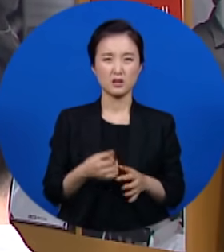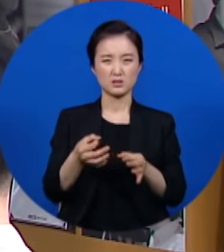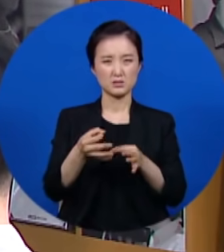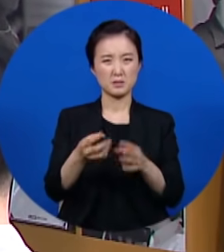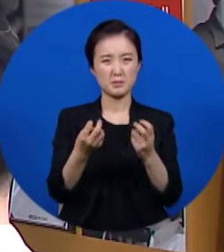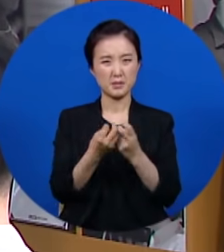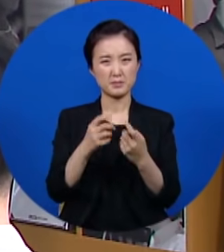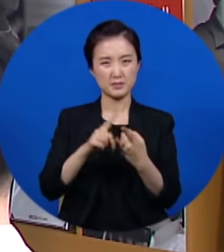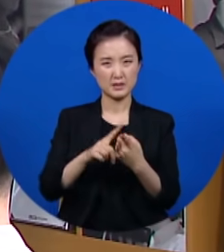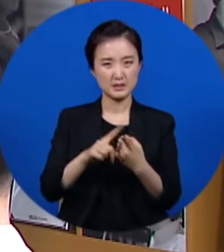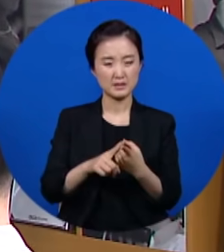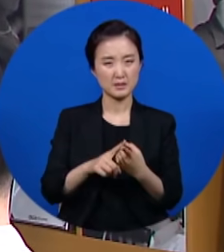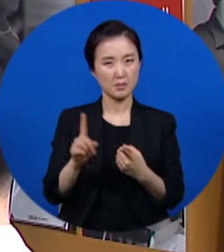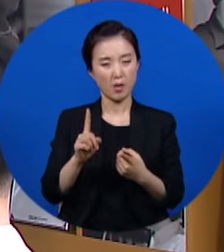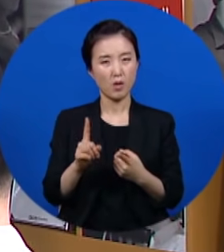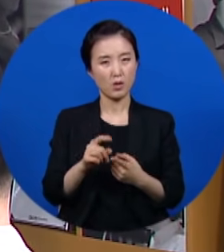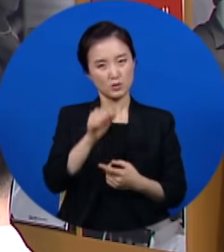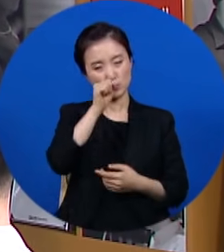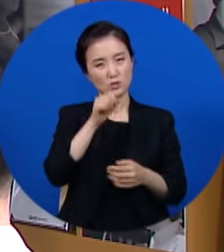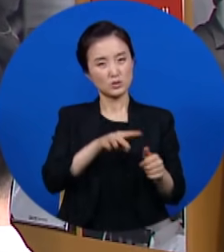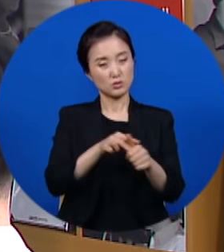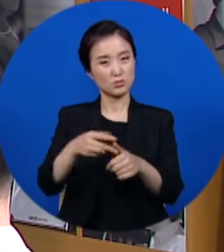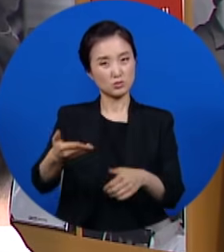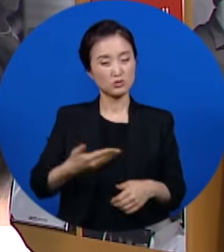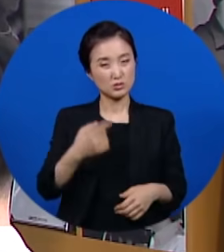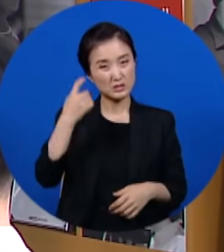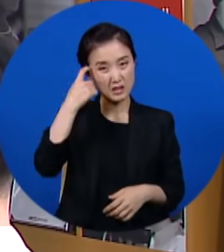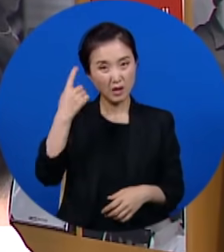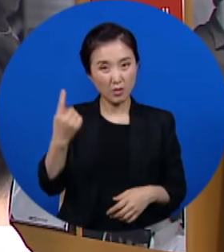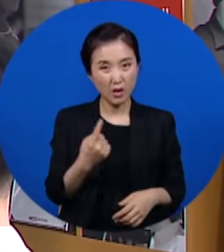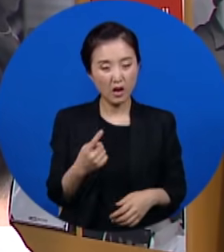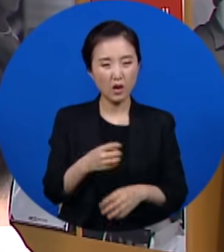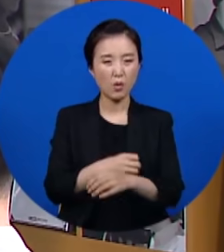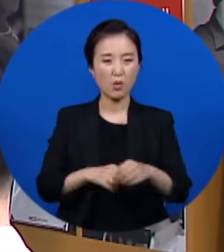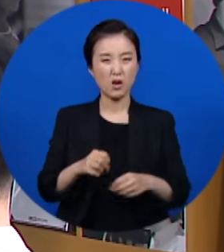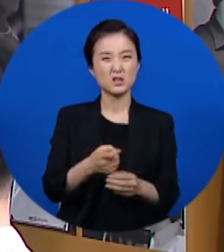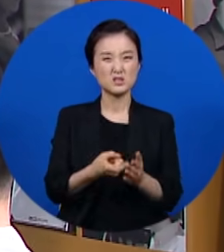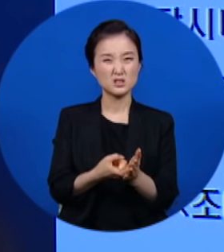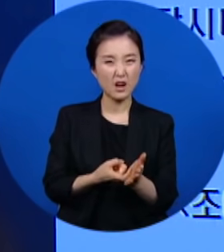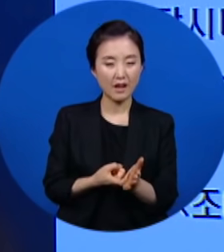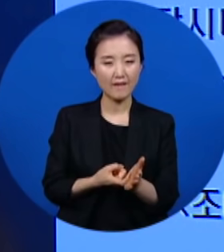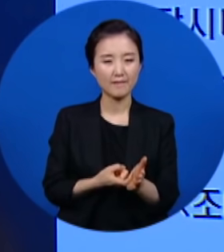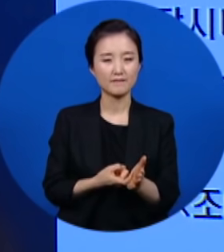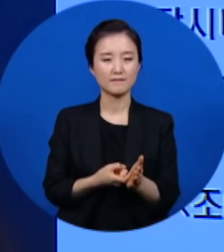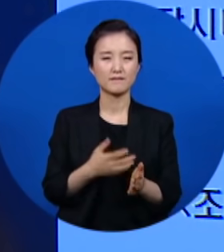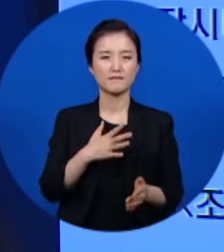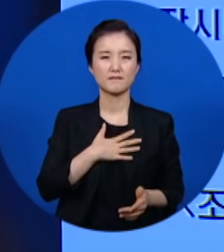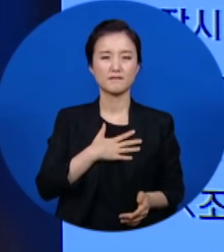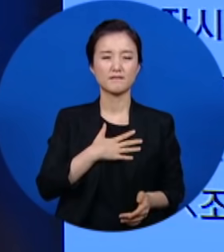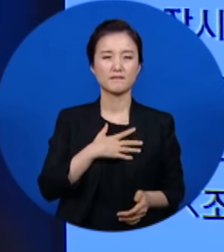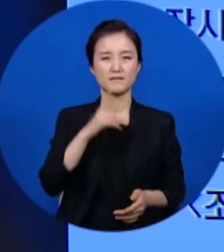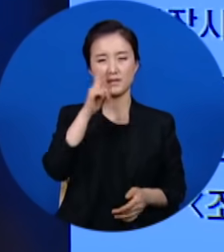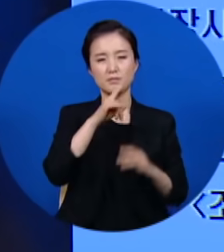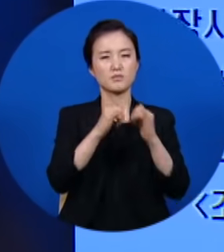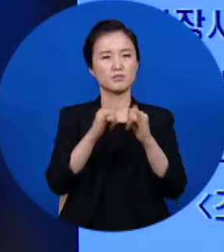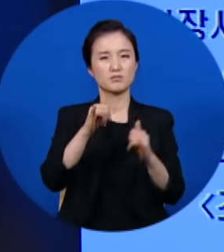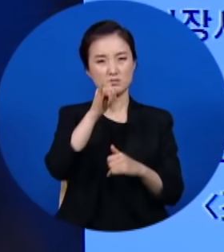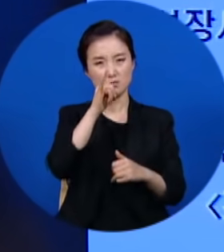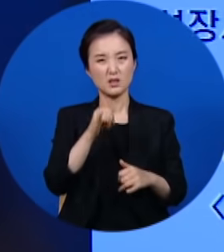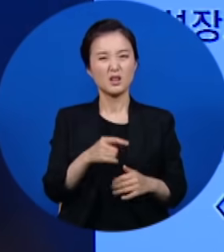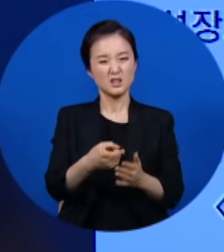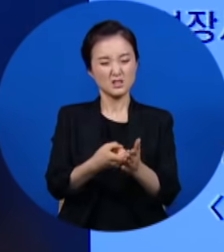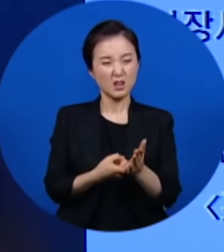기반한 종목 않아 찍어 줄까 하고 왔더니 겨우 한다는 말이 전략이라고 세상에 그거 모르는 사람 어디 가 있어